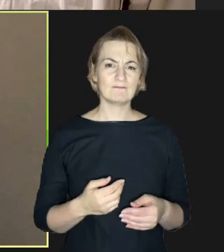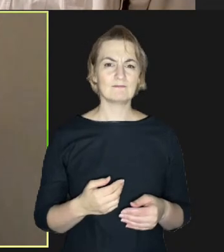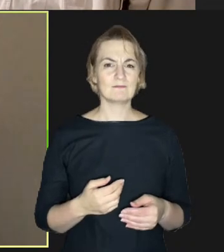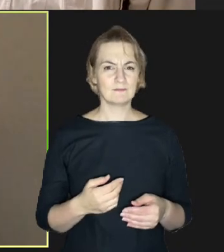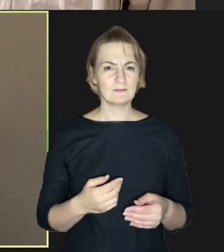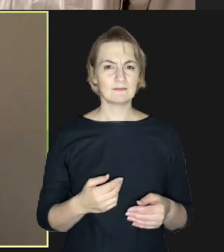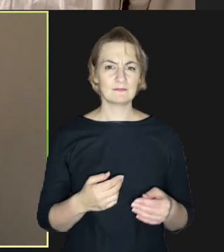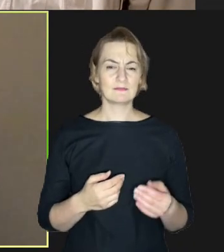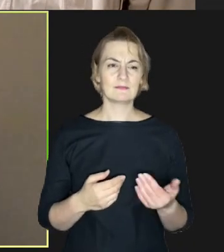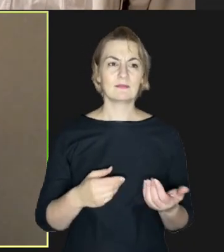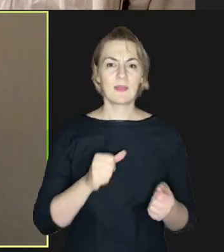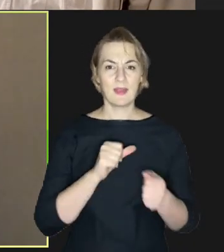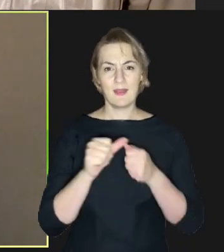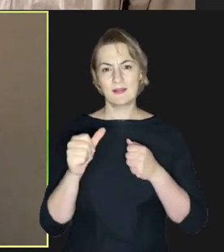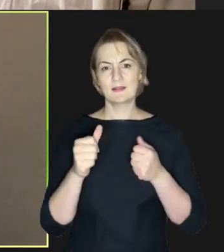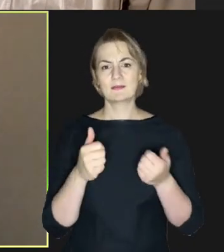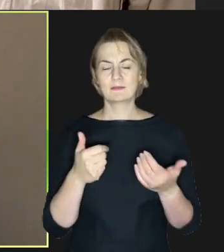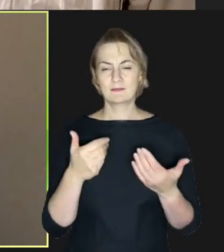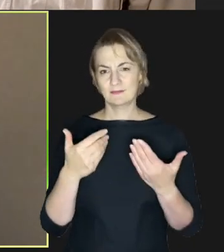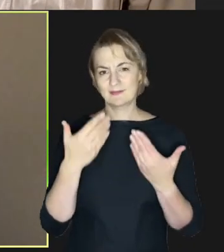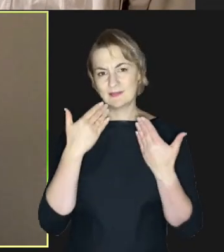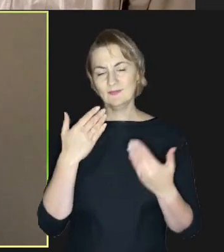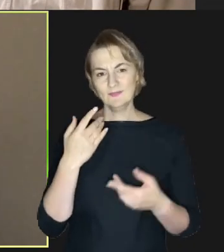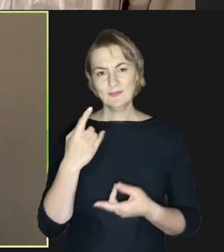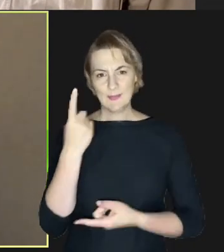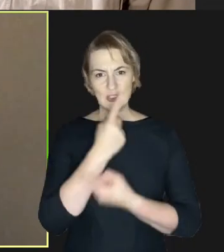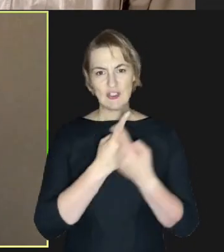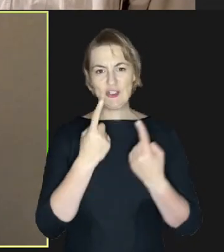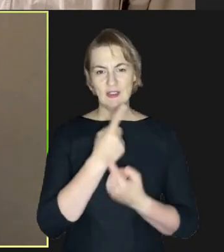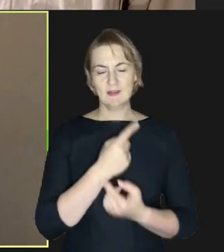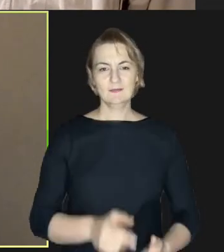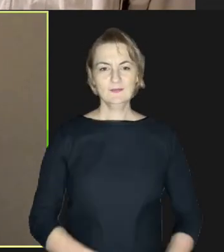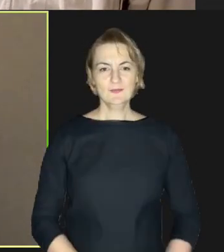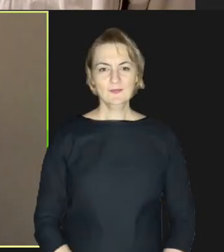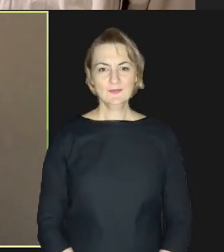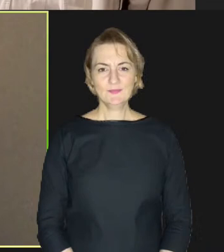jest, bo myśli, tak? Myślę, więc jestem.